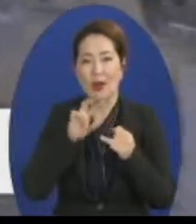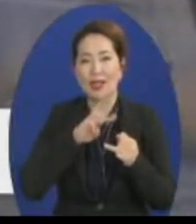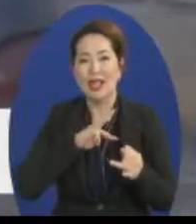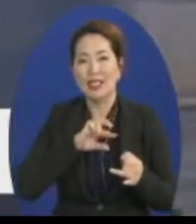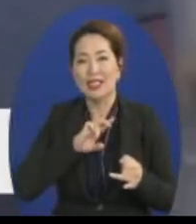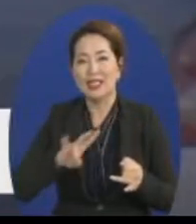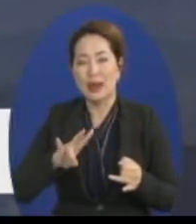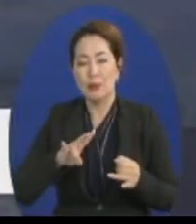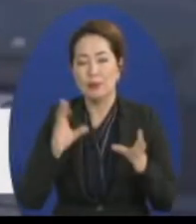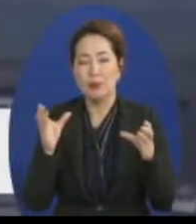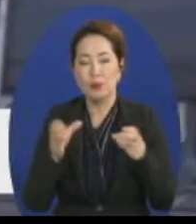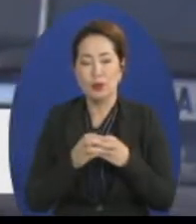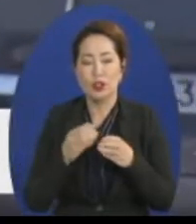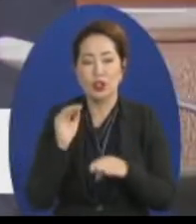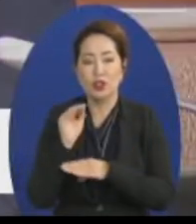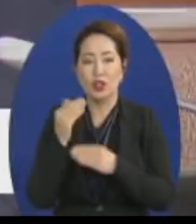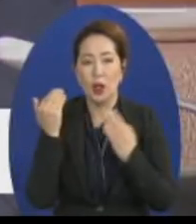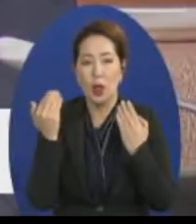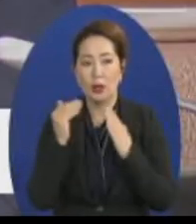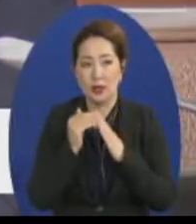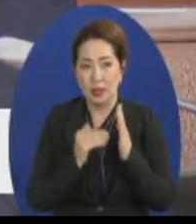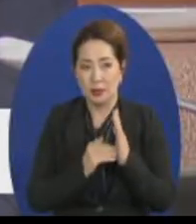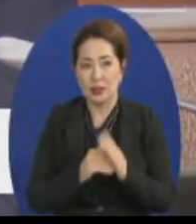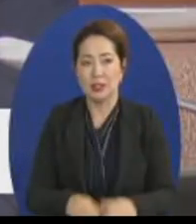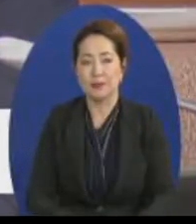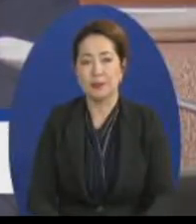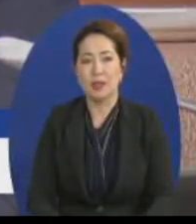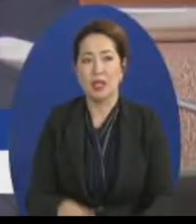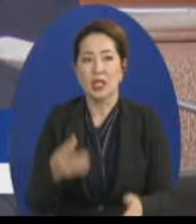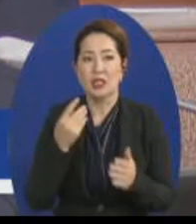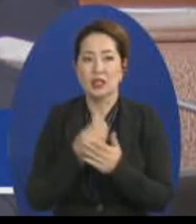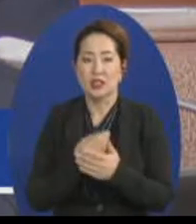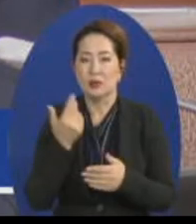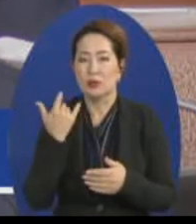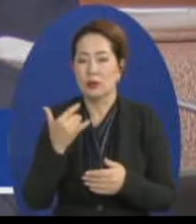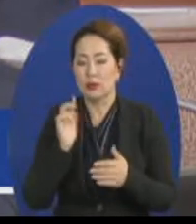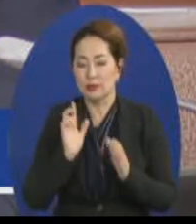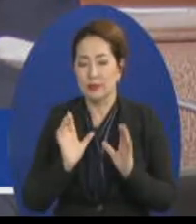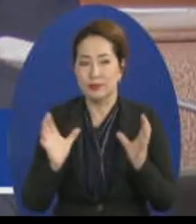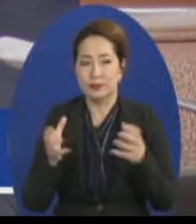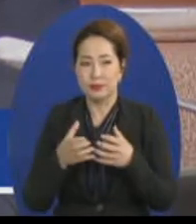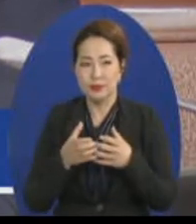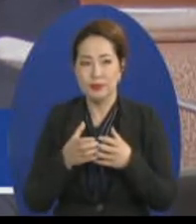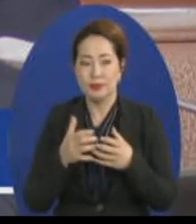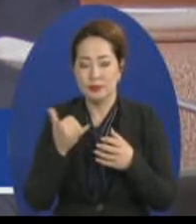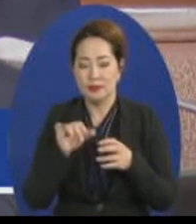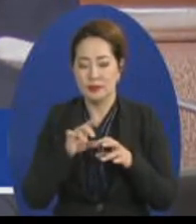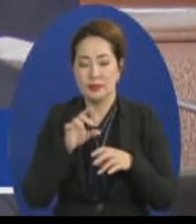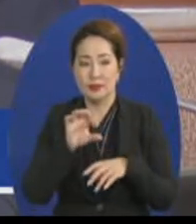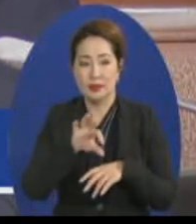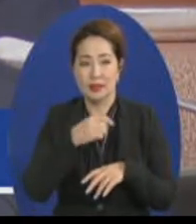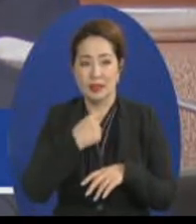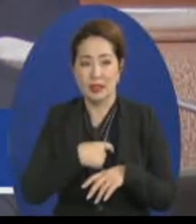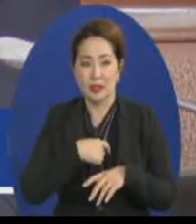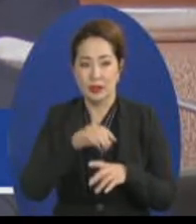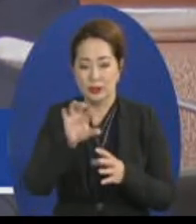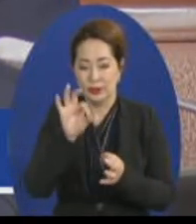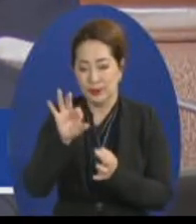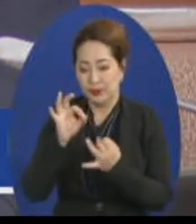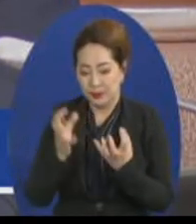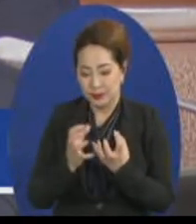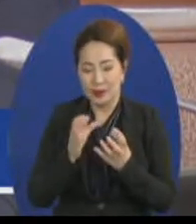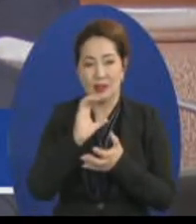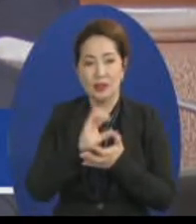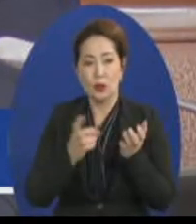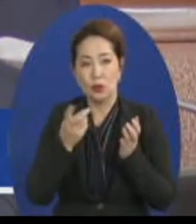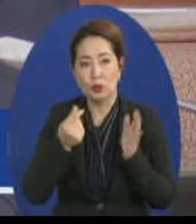намын бүлгийн төлөөлөл тайлбарлаж байна. Тухайлх юм бол нийслэлийн одоо манай сонгогдсон зарим гишүүд бол санхүү төсвийн эрхтэй холбоотой